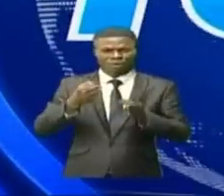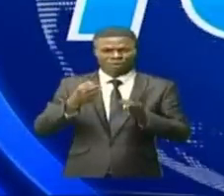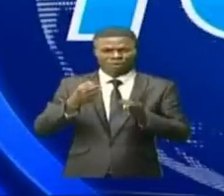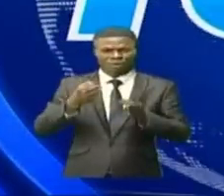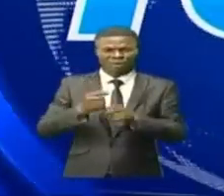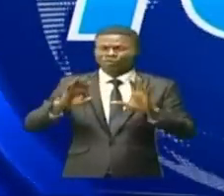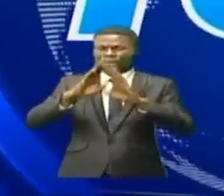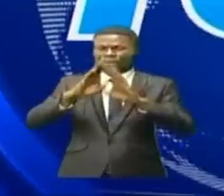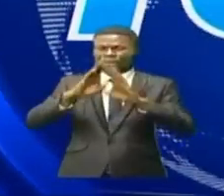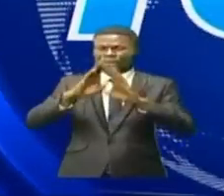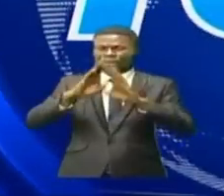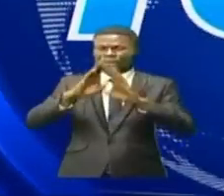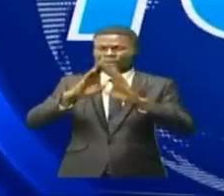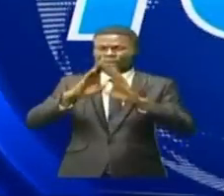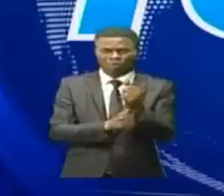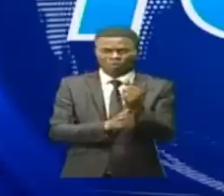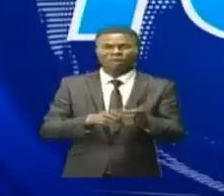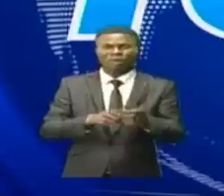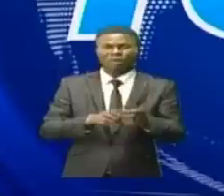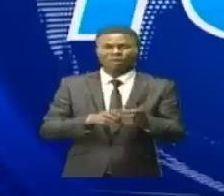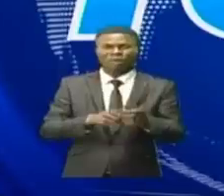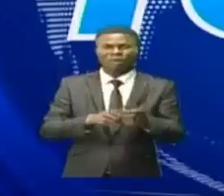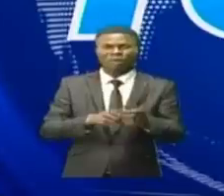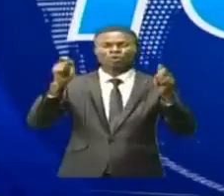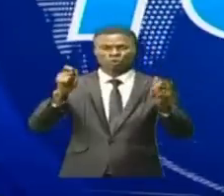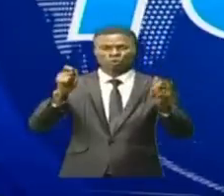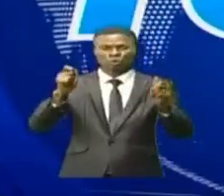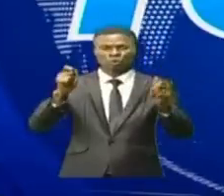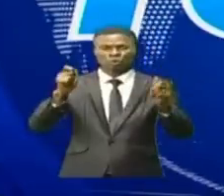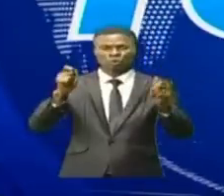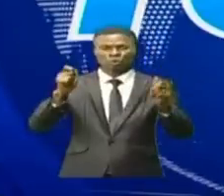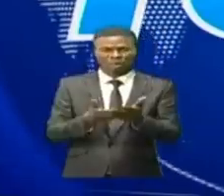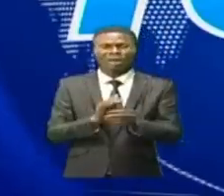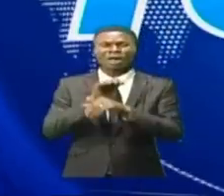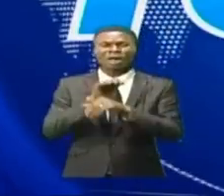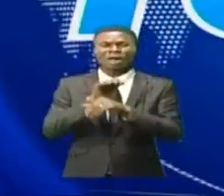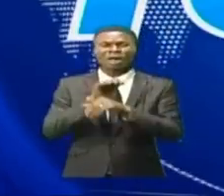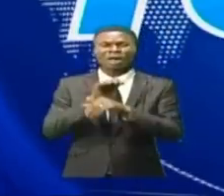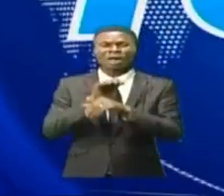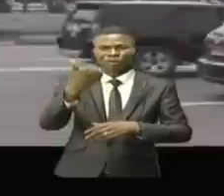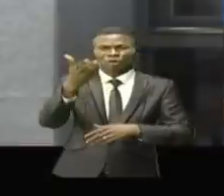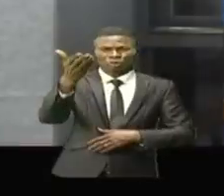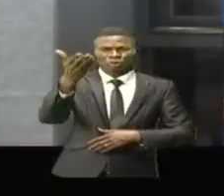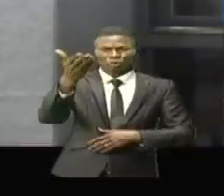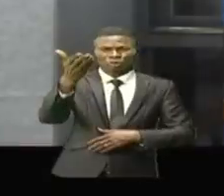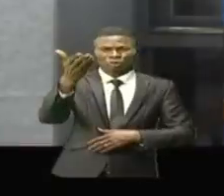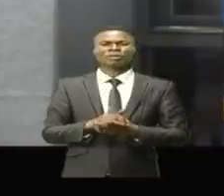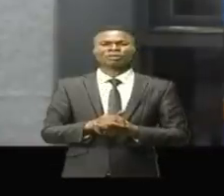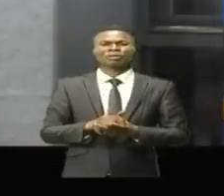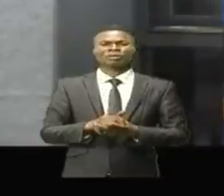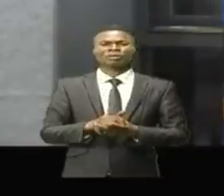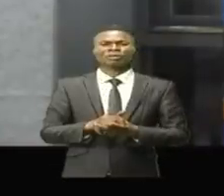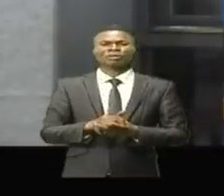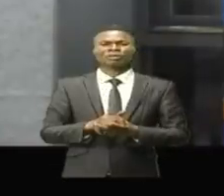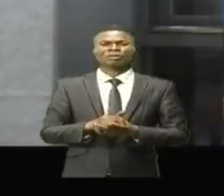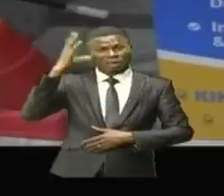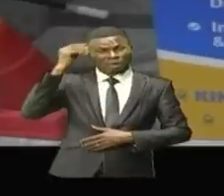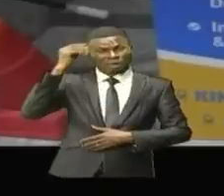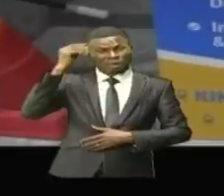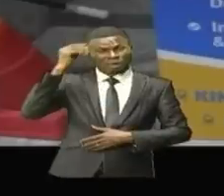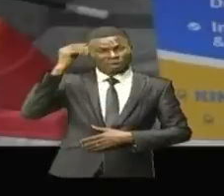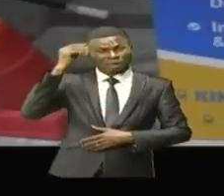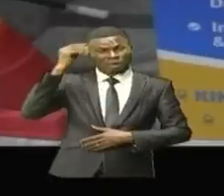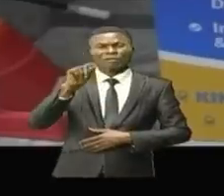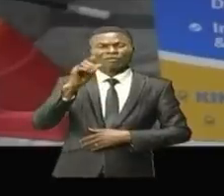à travers un point de presse que Grace Maosso a participé. Fort de son expérience de plus de 20